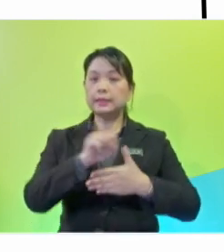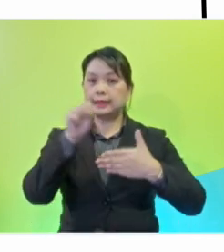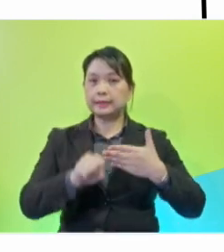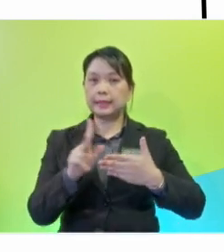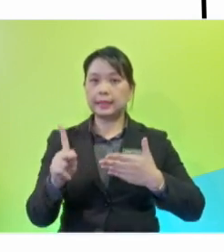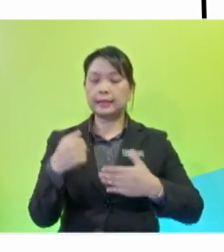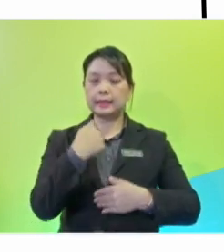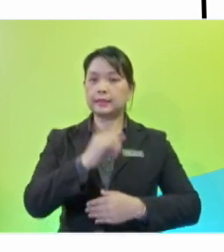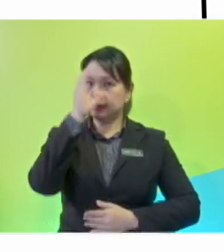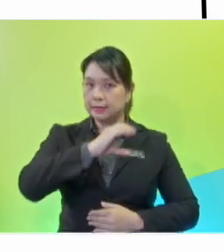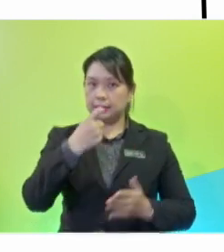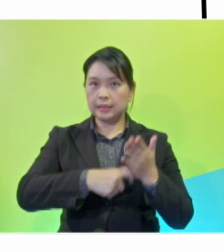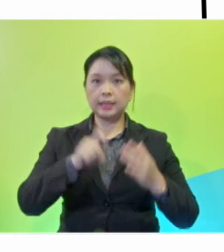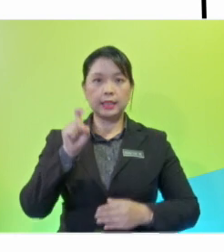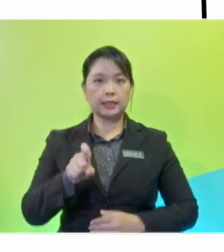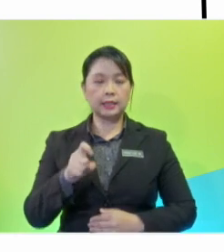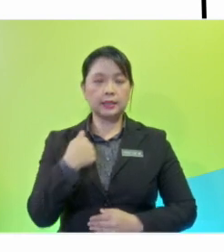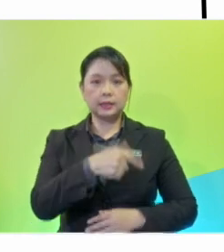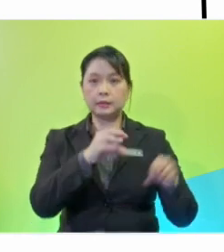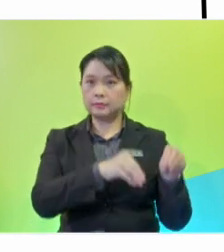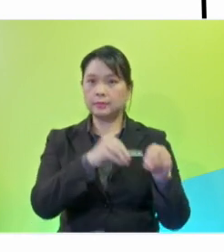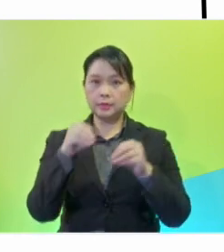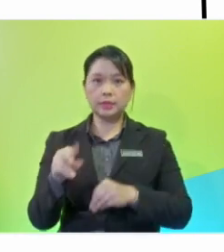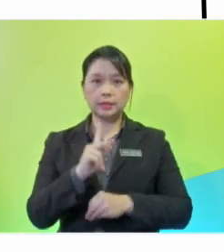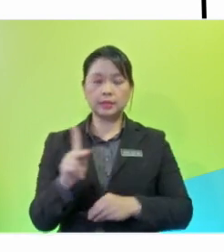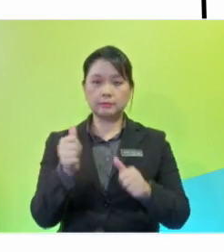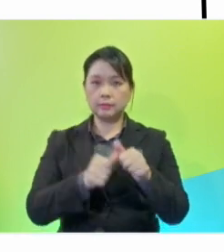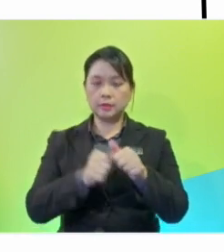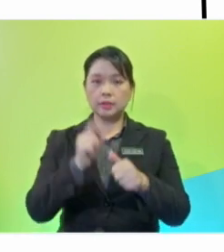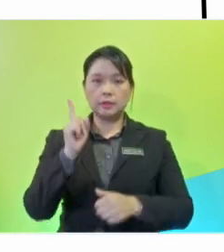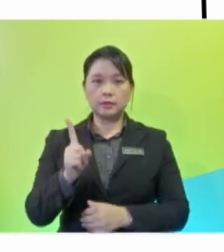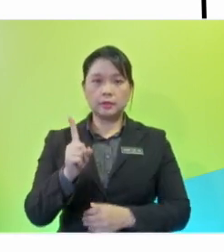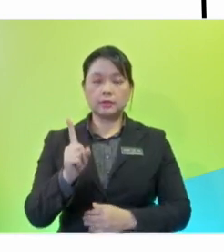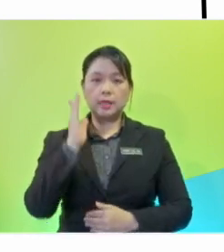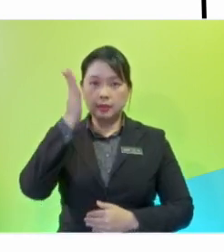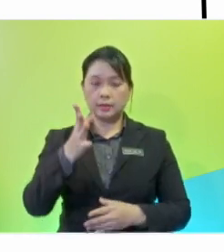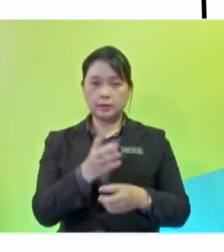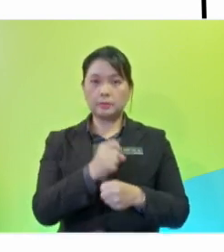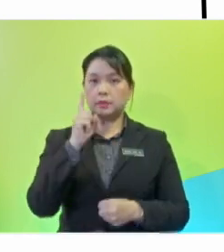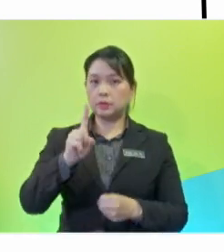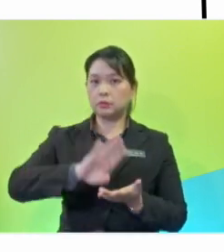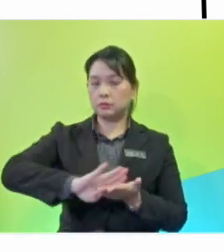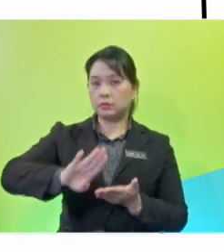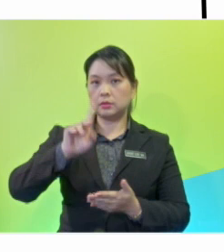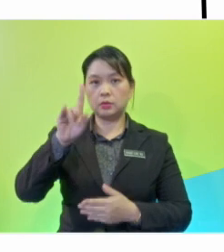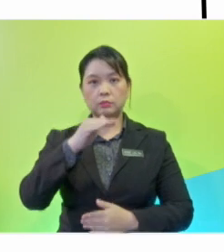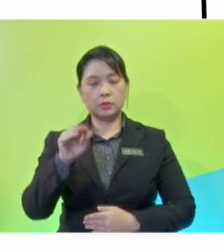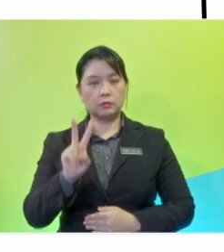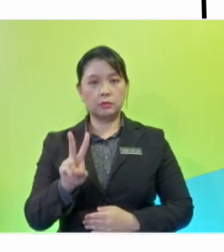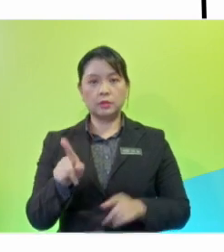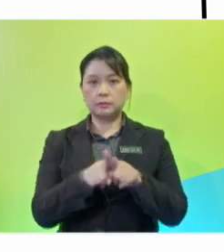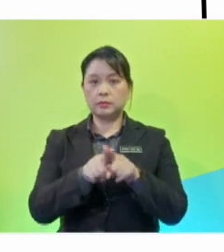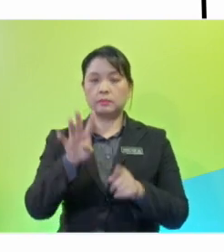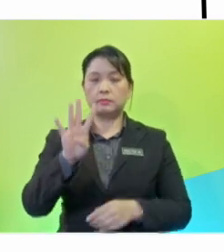kita perlukan cari nilai x Oke kita pindahkan satu per dua ke sebelah depan tidak akan dapat satu tolak satu per dua sama empat